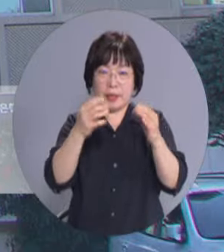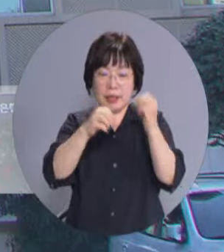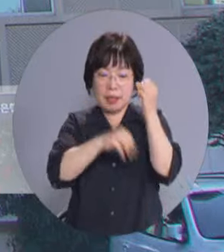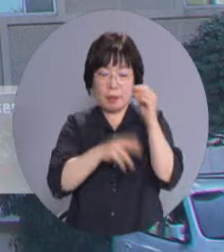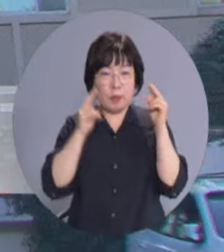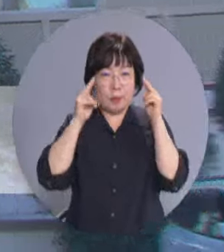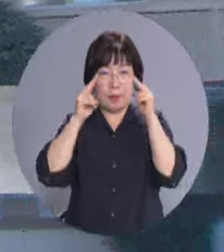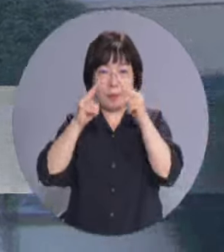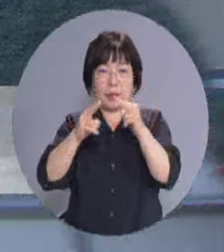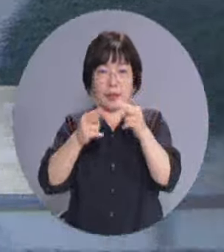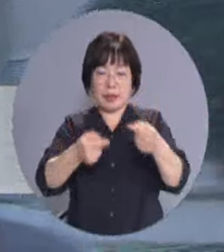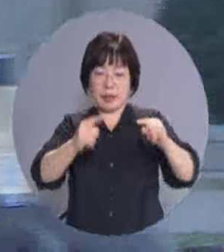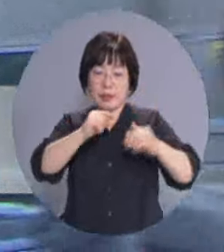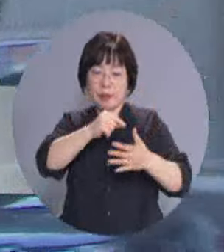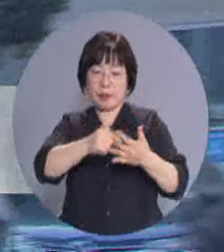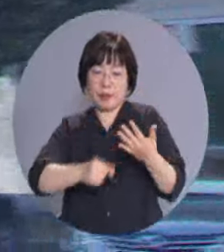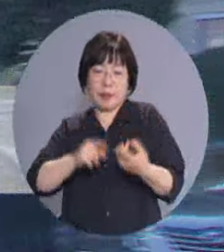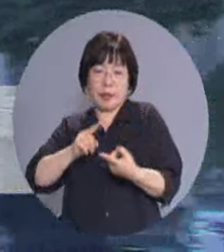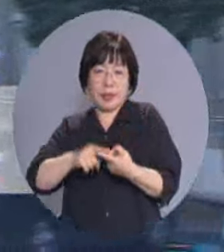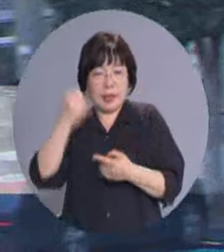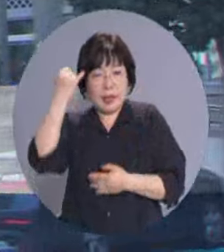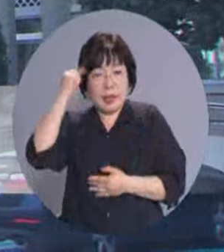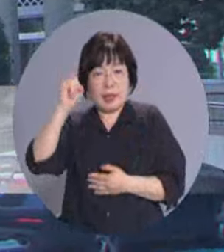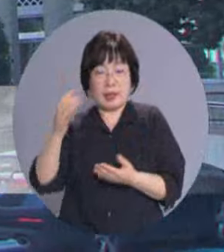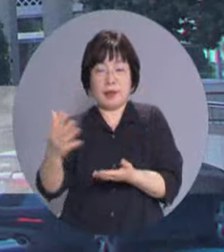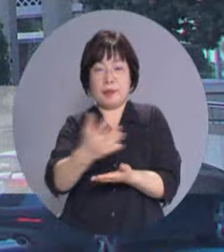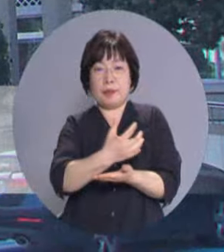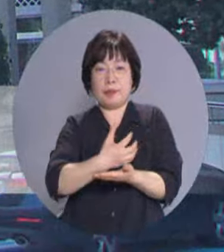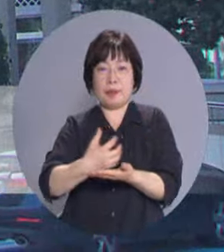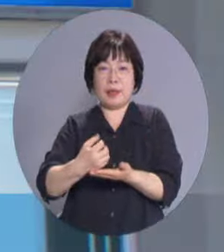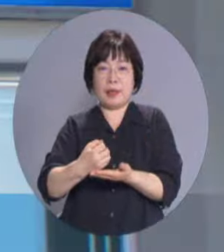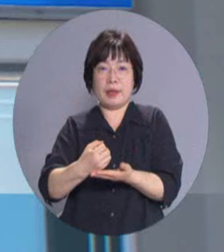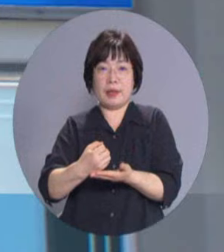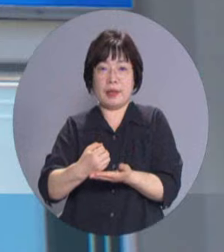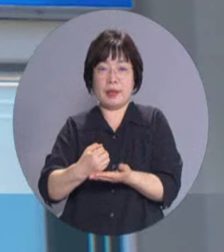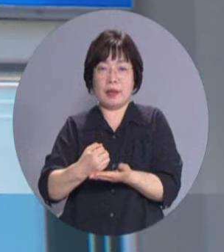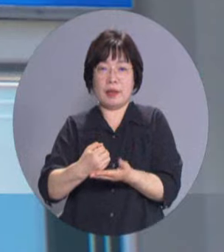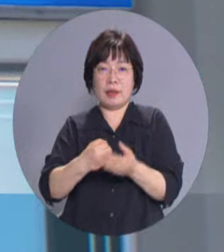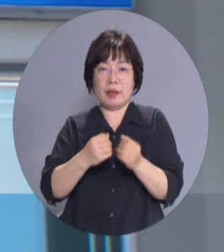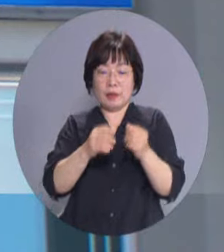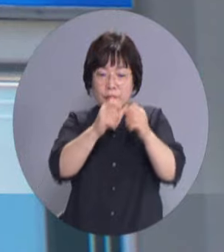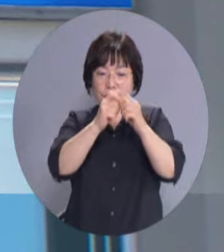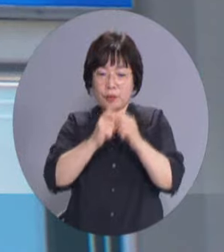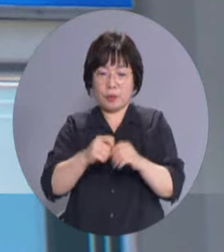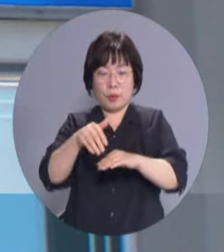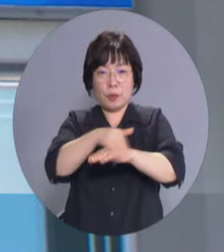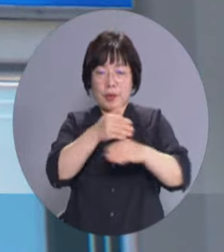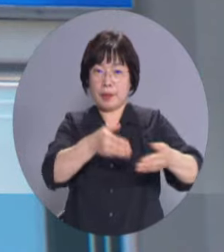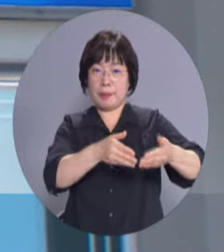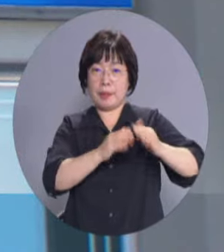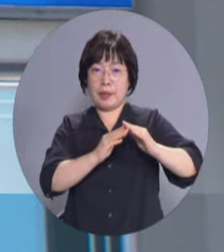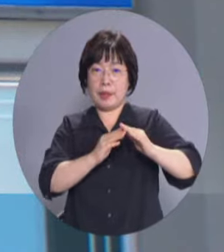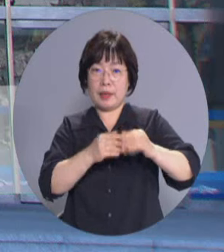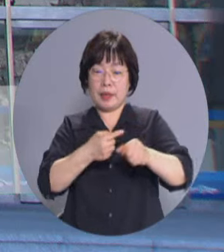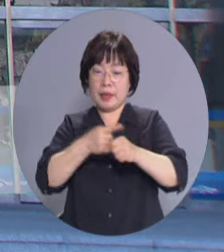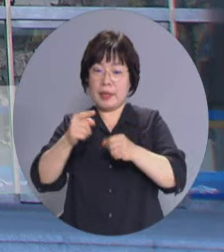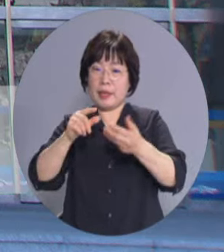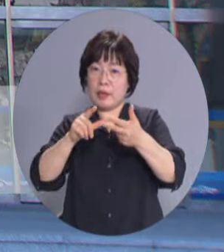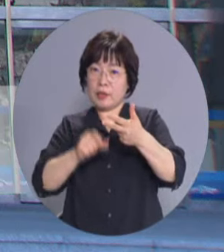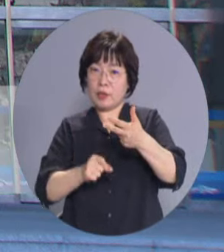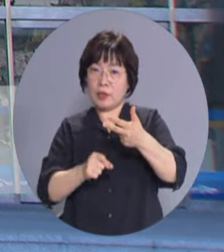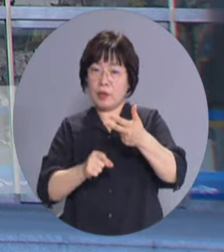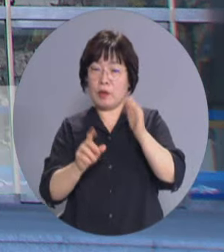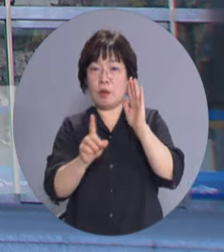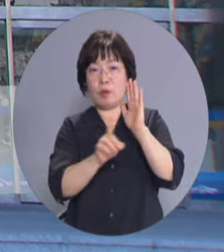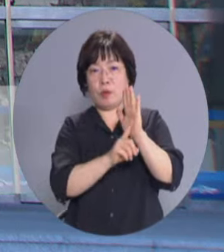방향과 참여 프로그램에 대한 아이디어를 수렴한 뒤이를 토대로 구체적인 계획을 수립해 내년 상반기